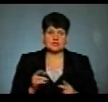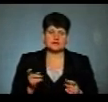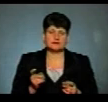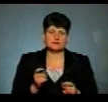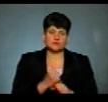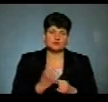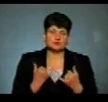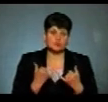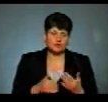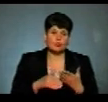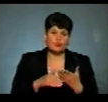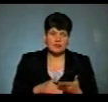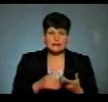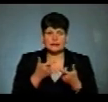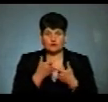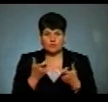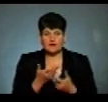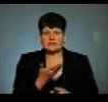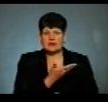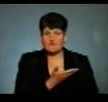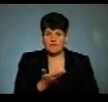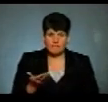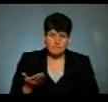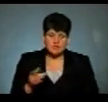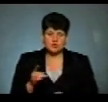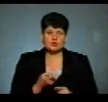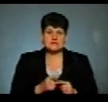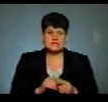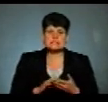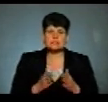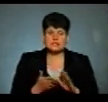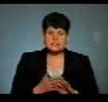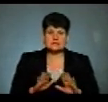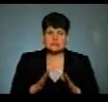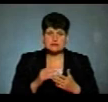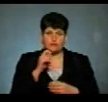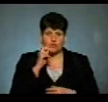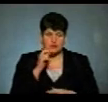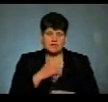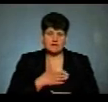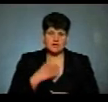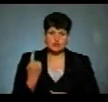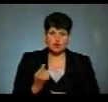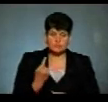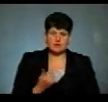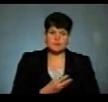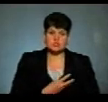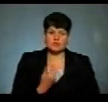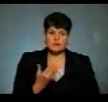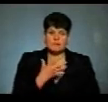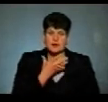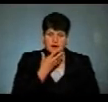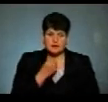аби допомагати та інформувати вас щодо цієї ситуації, яка зараз склалася в Україні та нашій області. Я вам бажаю гарних